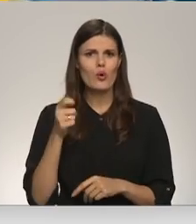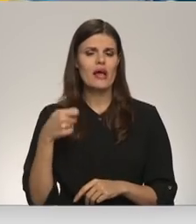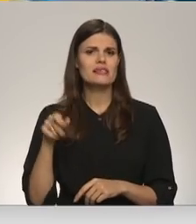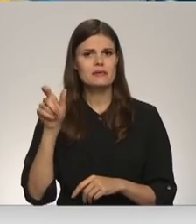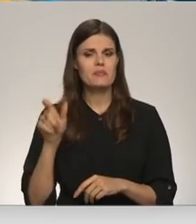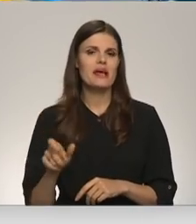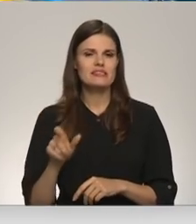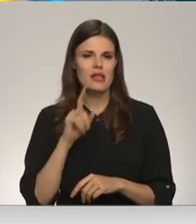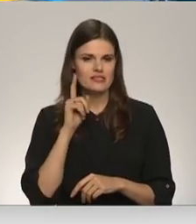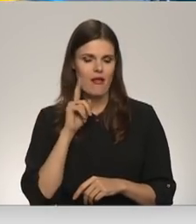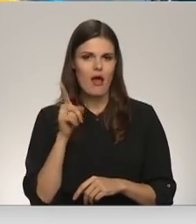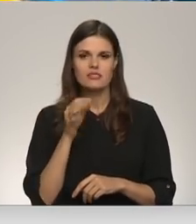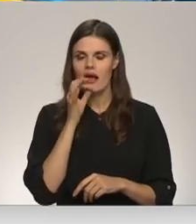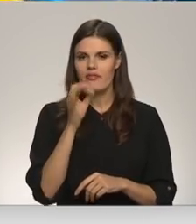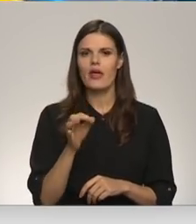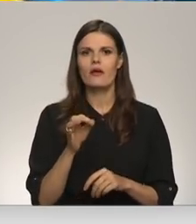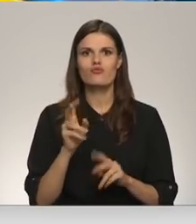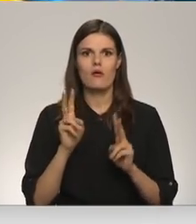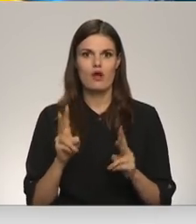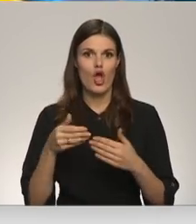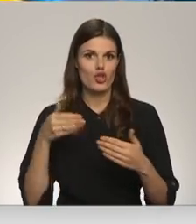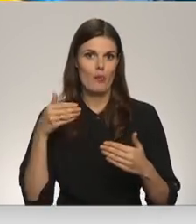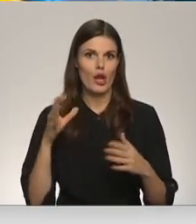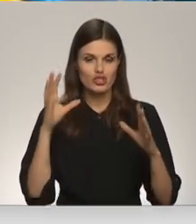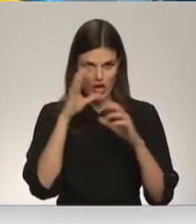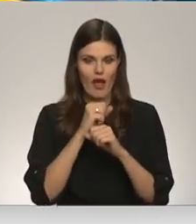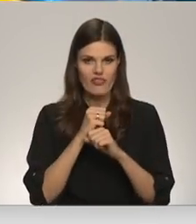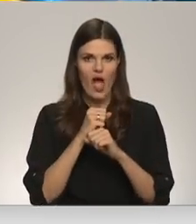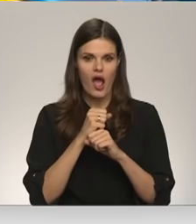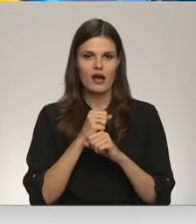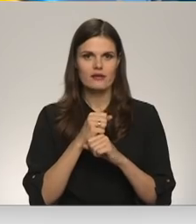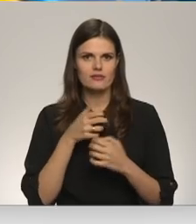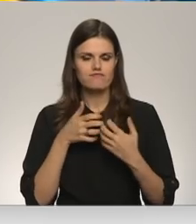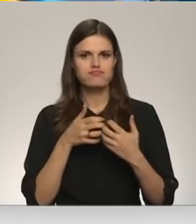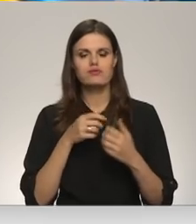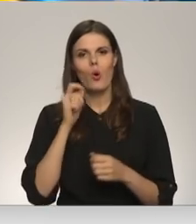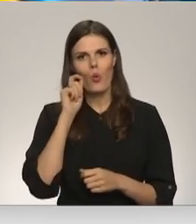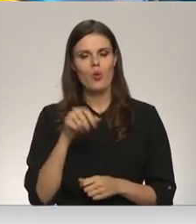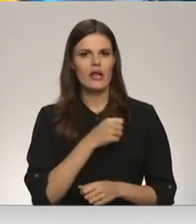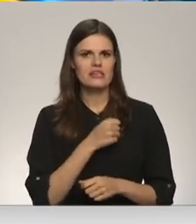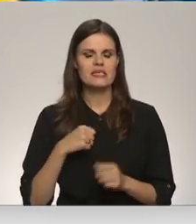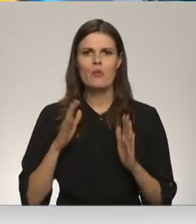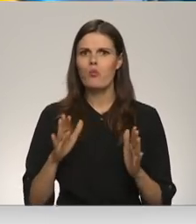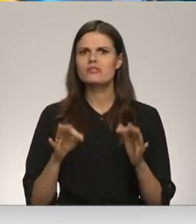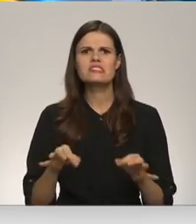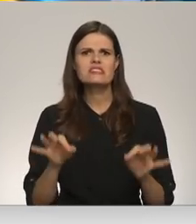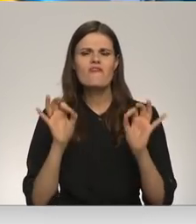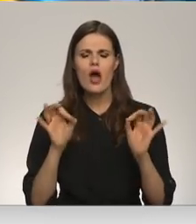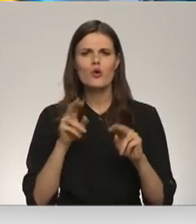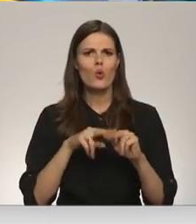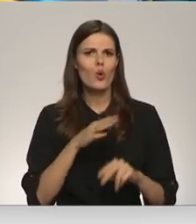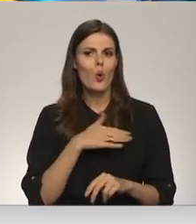Zelenska teikto, ka iepriekšējā nakts kaujiniekiem Ukrainas armijai būs izšķiroša un ļoti, ļoti